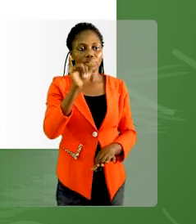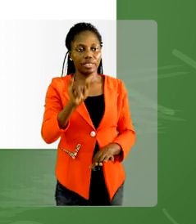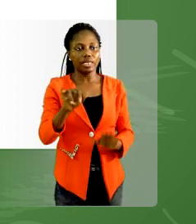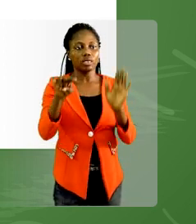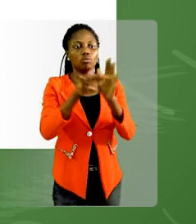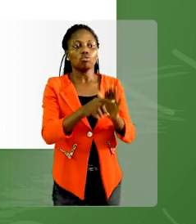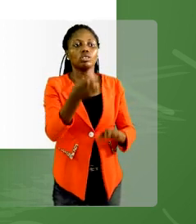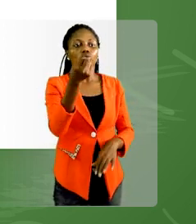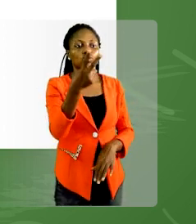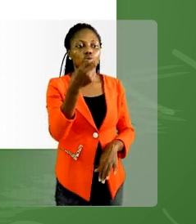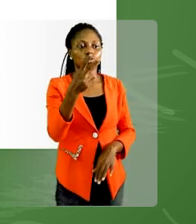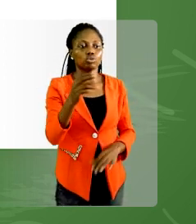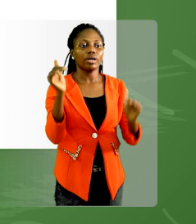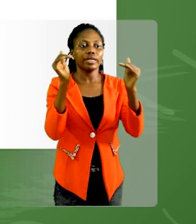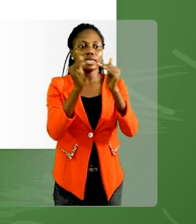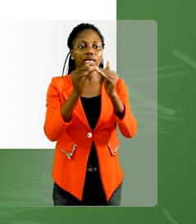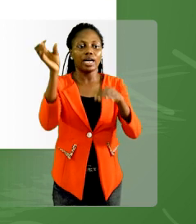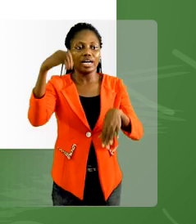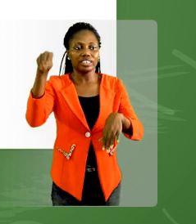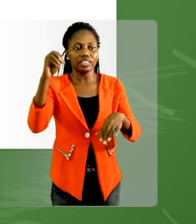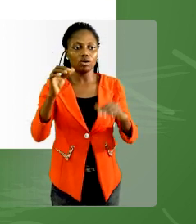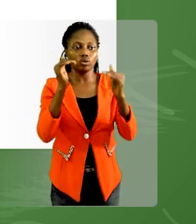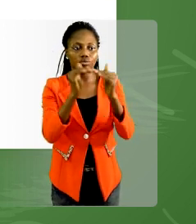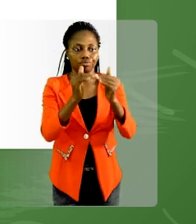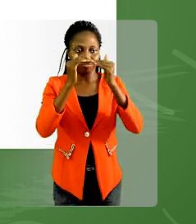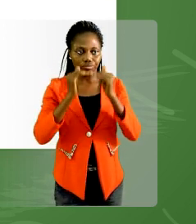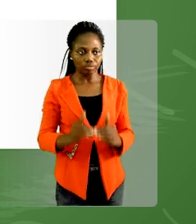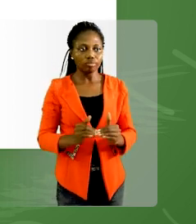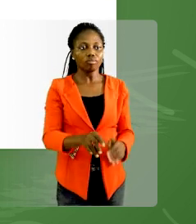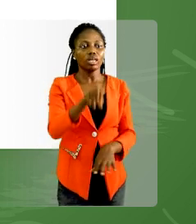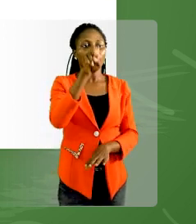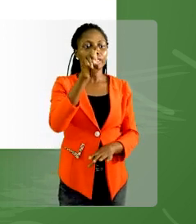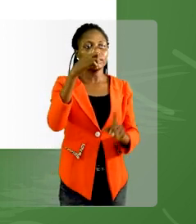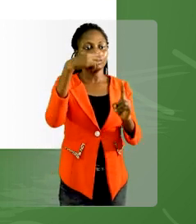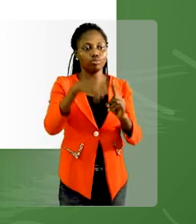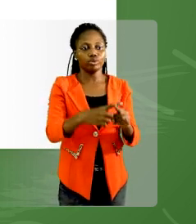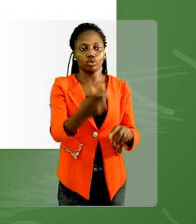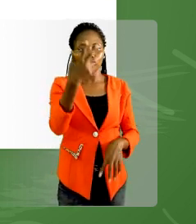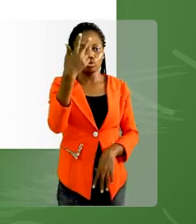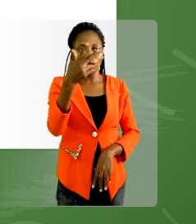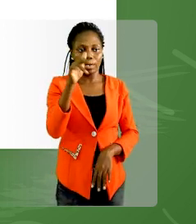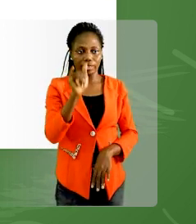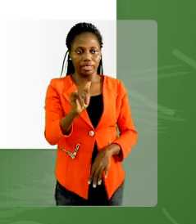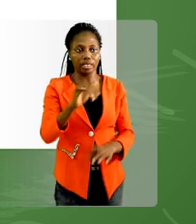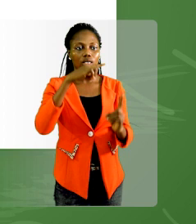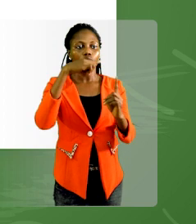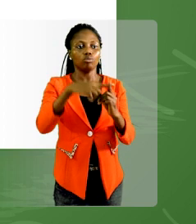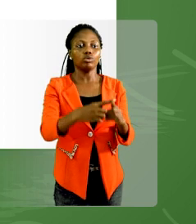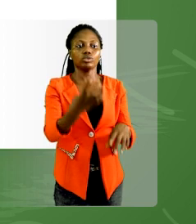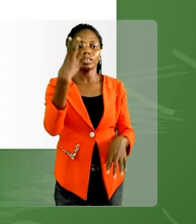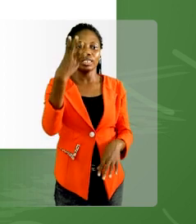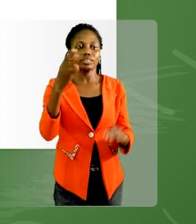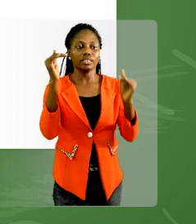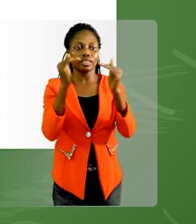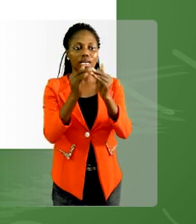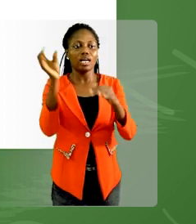Ensuite, x plus 3y plus 4 égale à 0. Donc nous disons que x plus